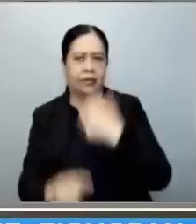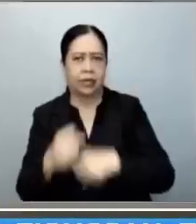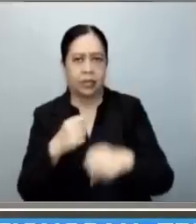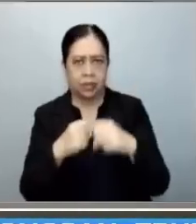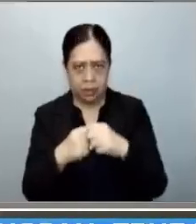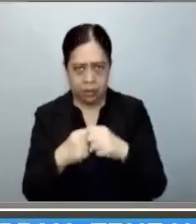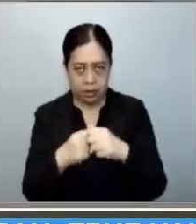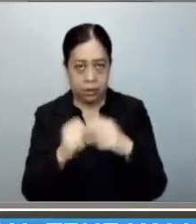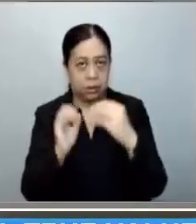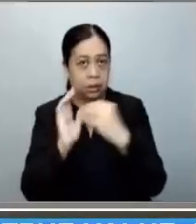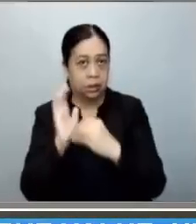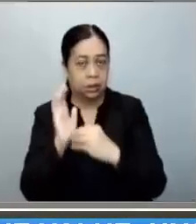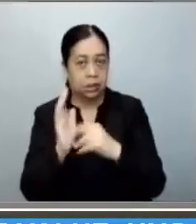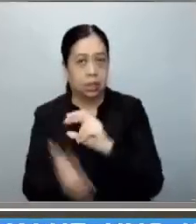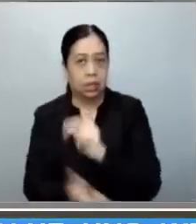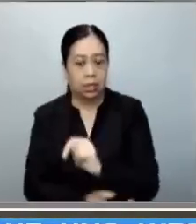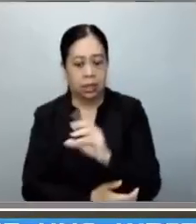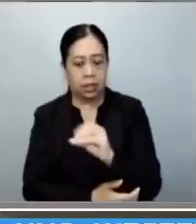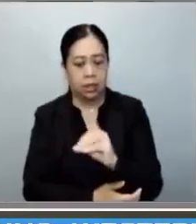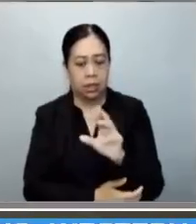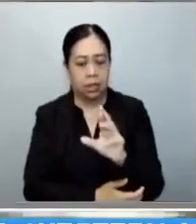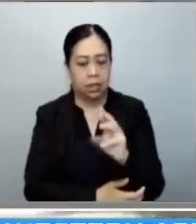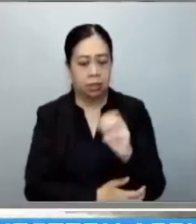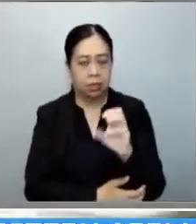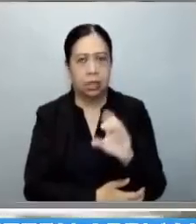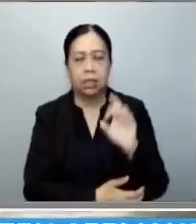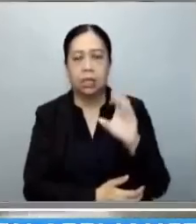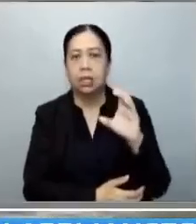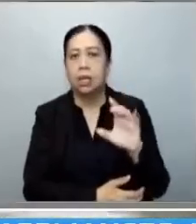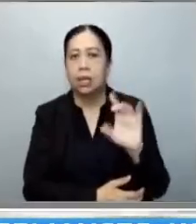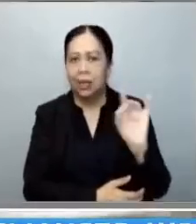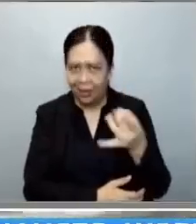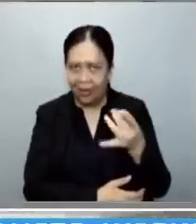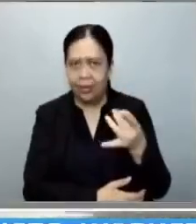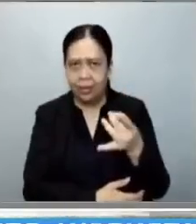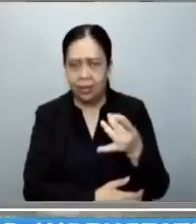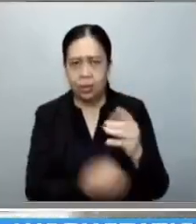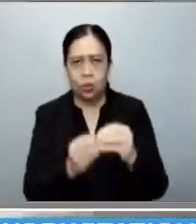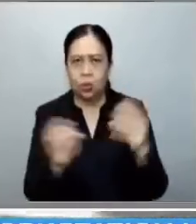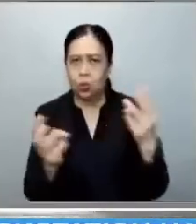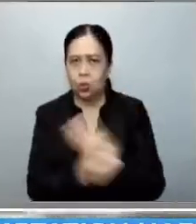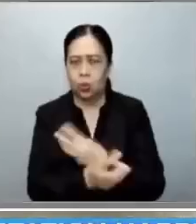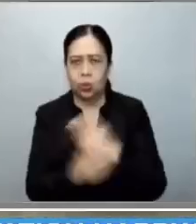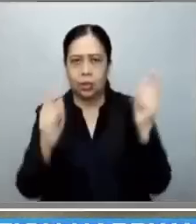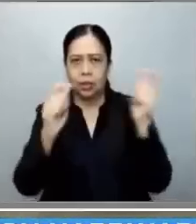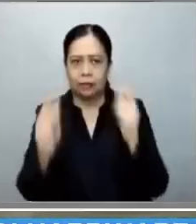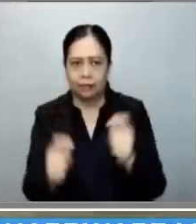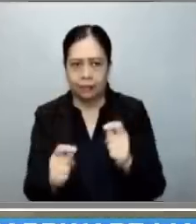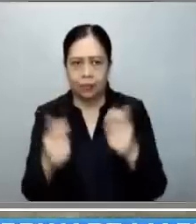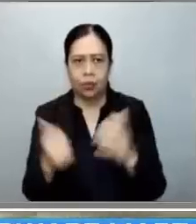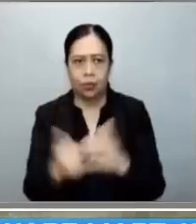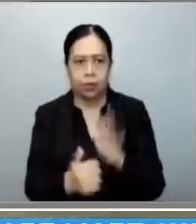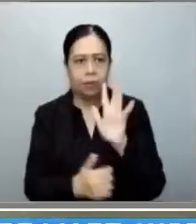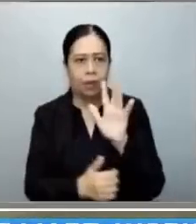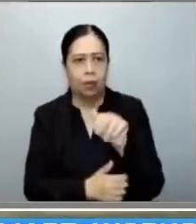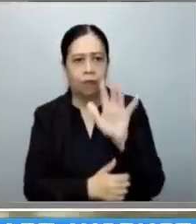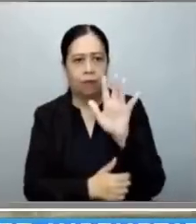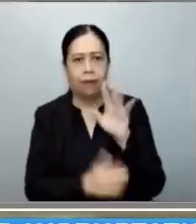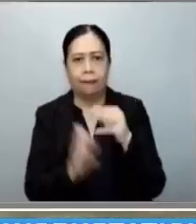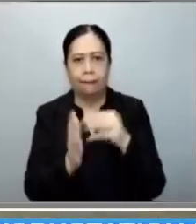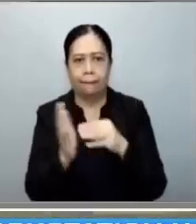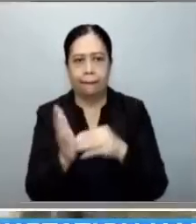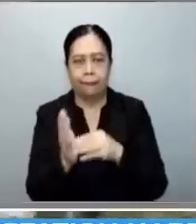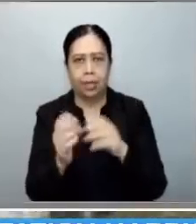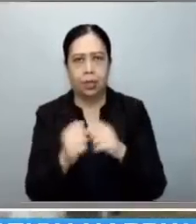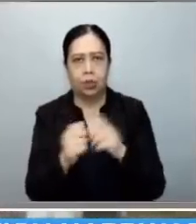ng NDRRMC, pang-8 ang bagyong Egay na naging super typhoon din. 5.5 billion pesos ang halaga